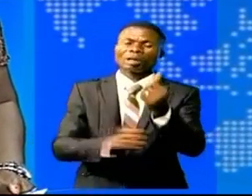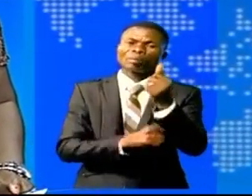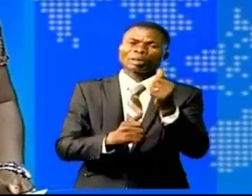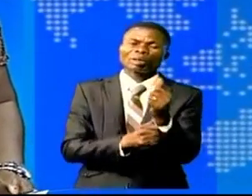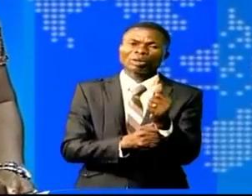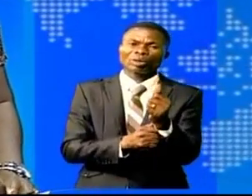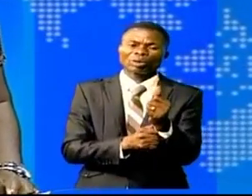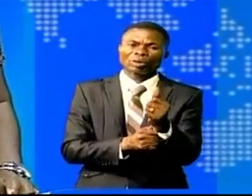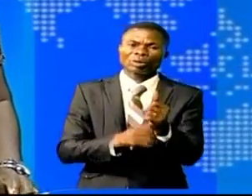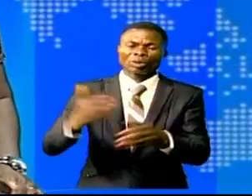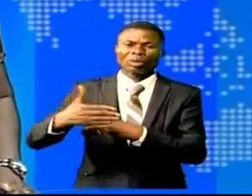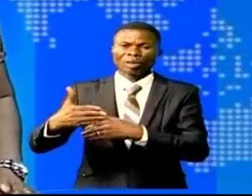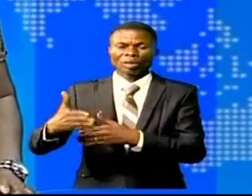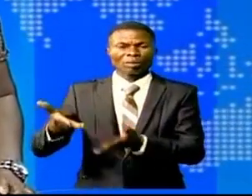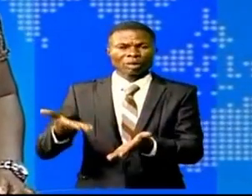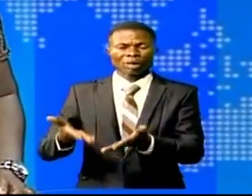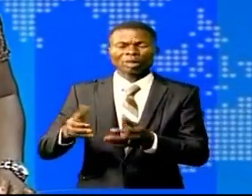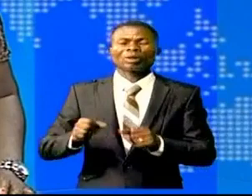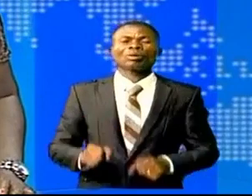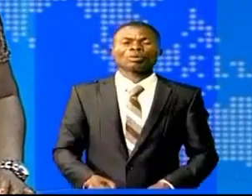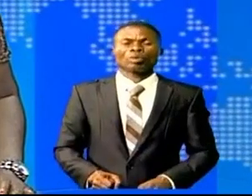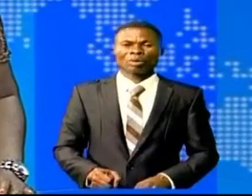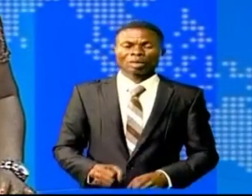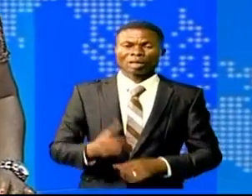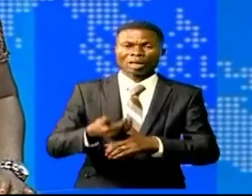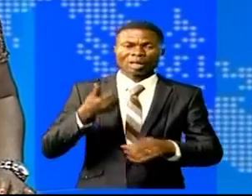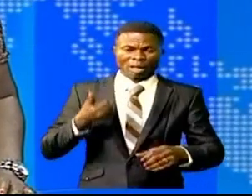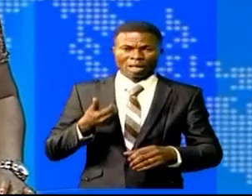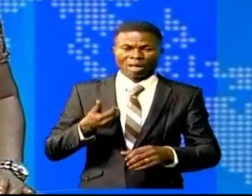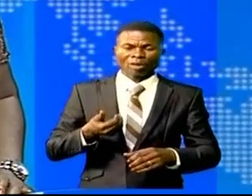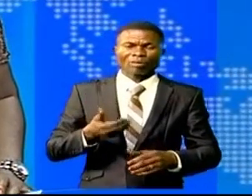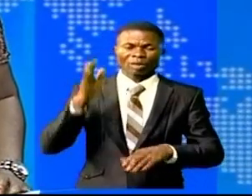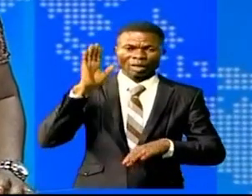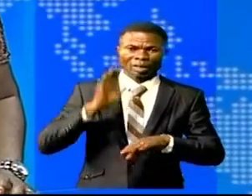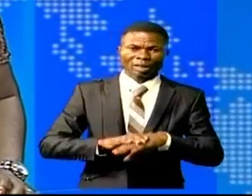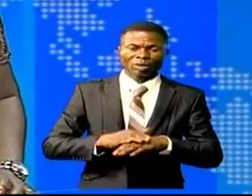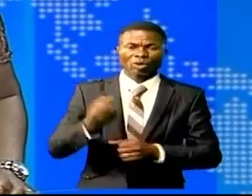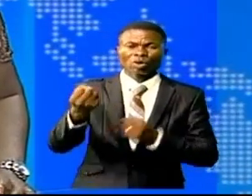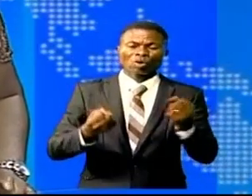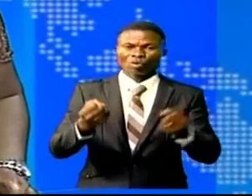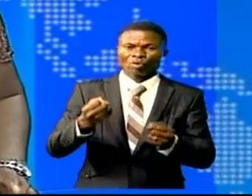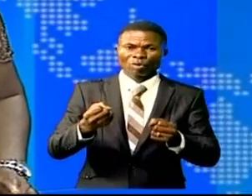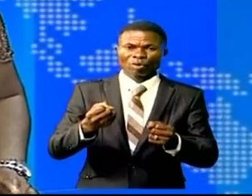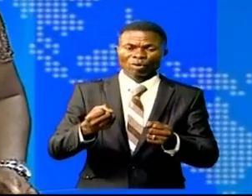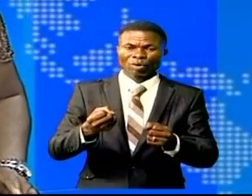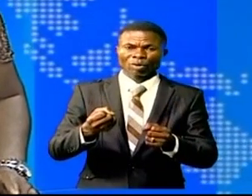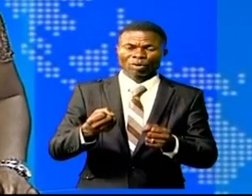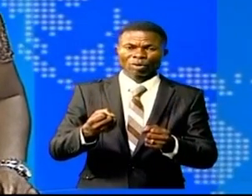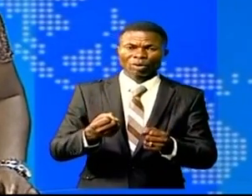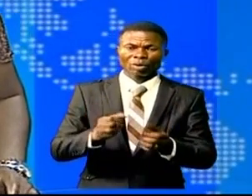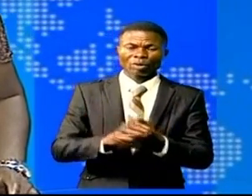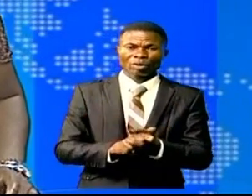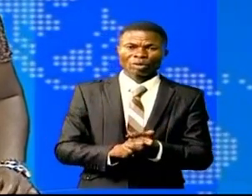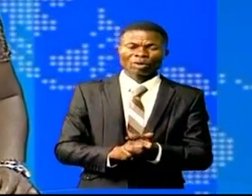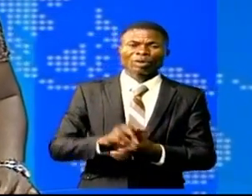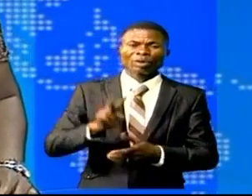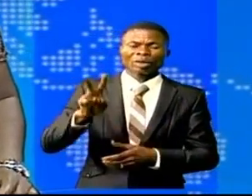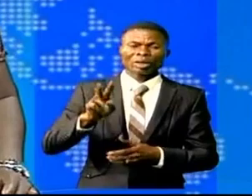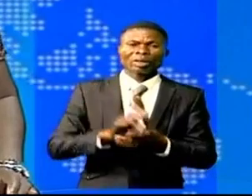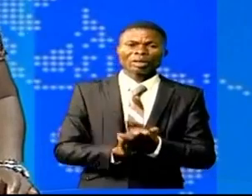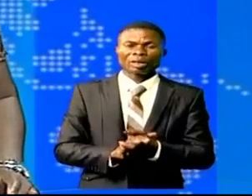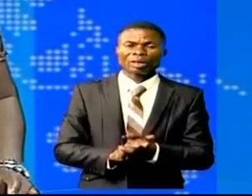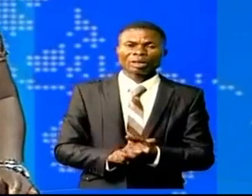qui ont perdu sur place la vie avant de finir sa course sur une voiture de marque Vitz, communément